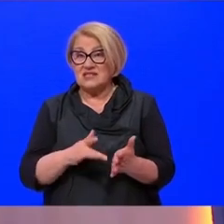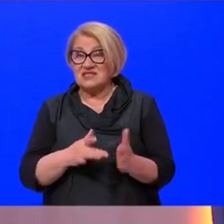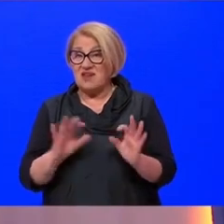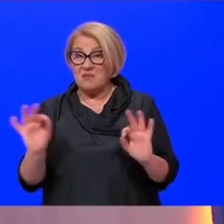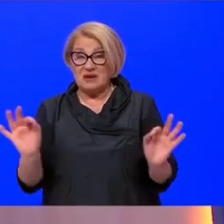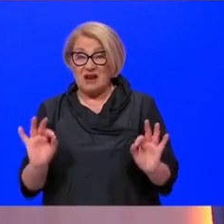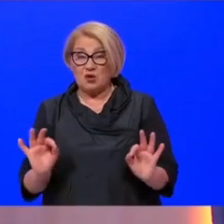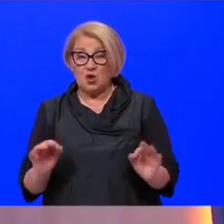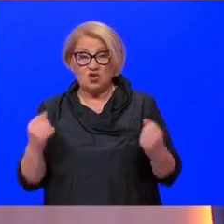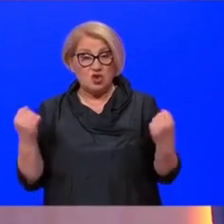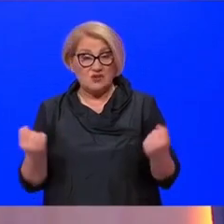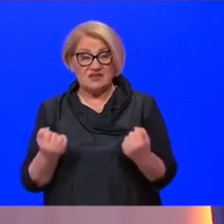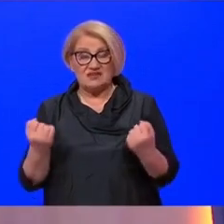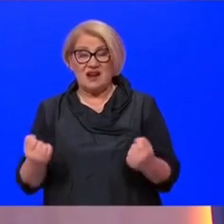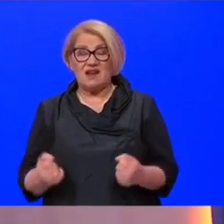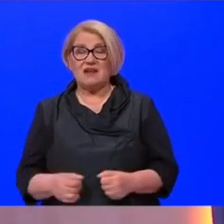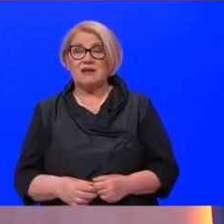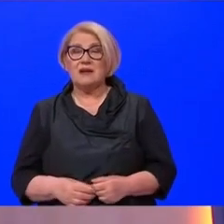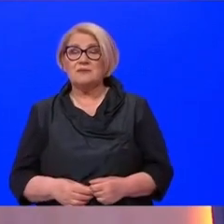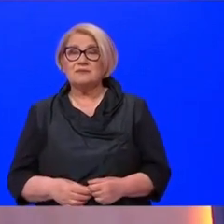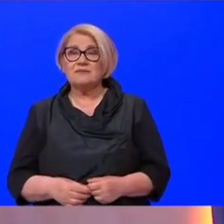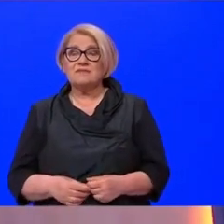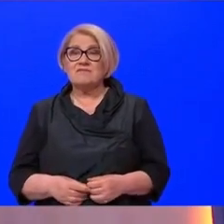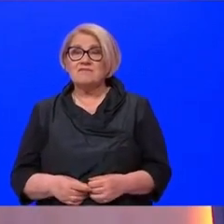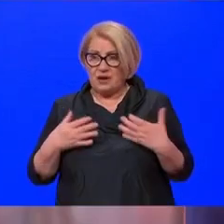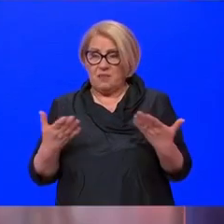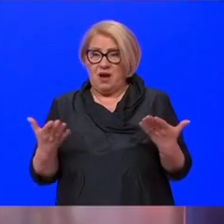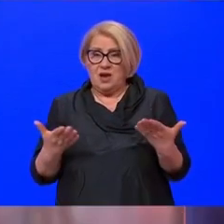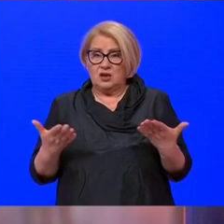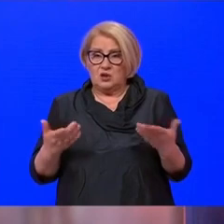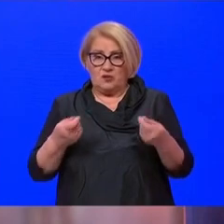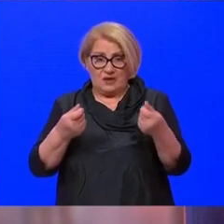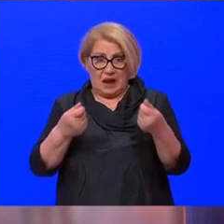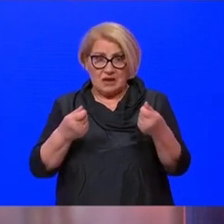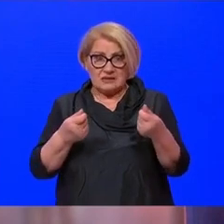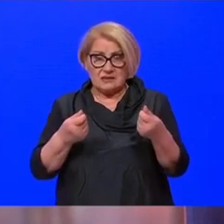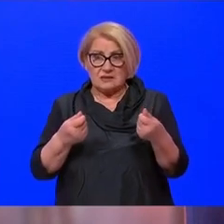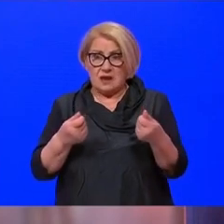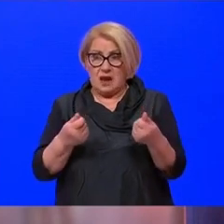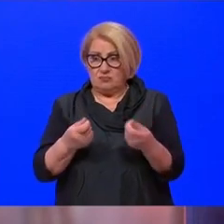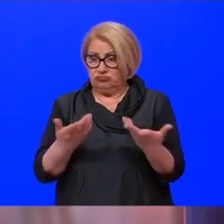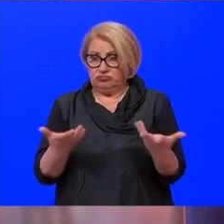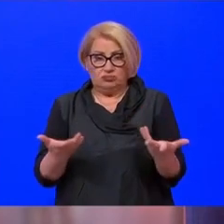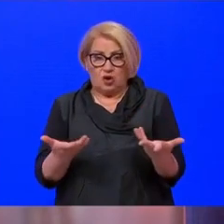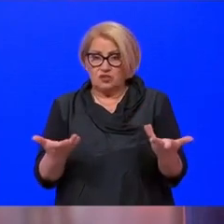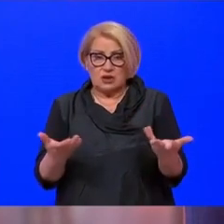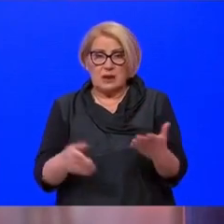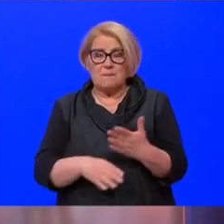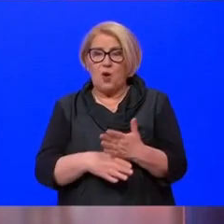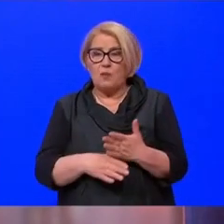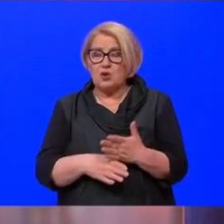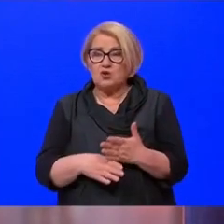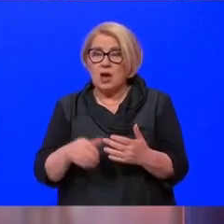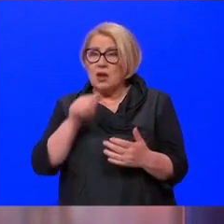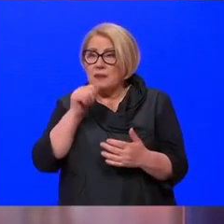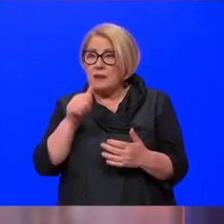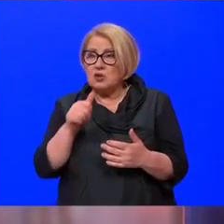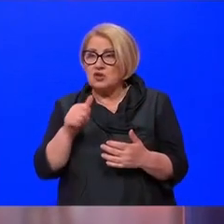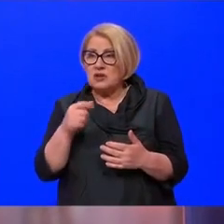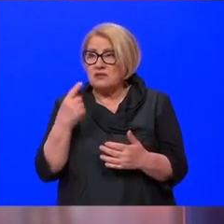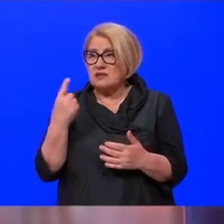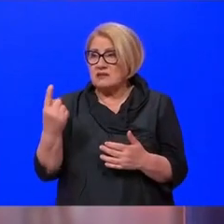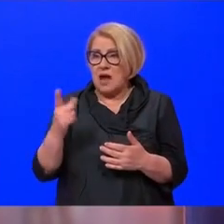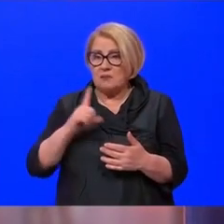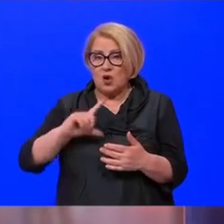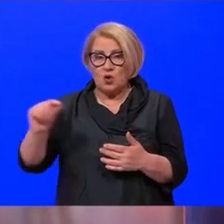za treniranje, pa izvolite da čujem. Pa je financijska nekakva konstrukcija, dakle vi ne možete sami otići